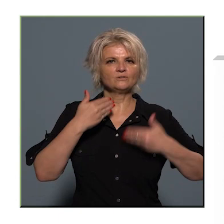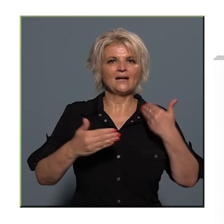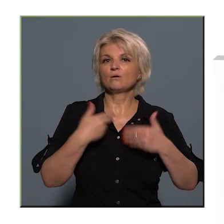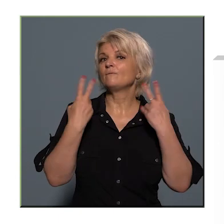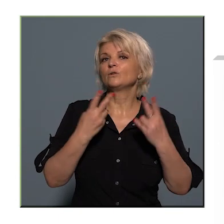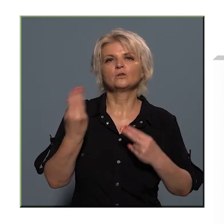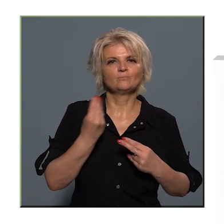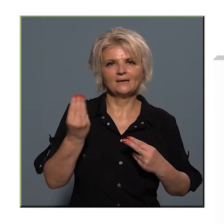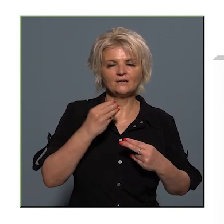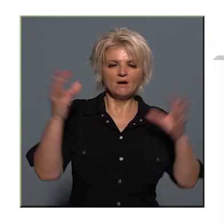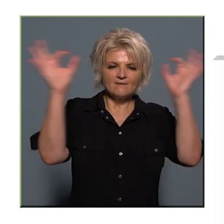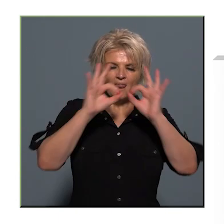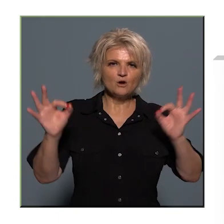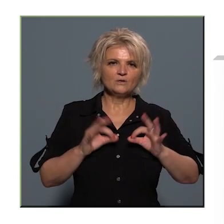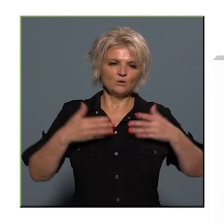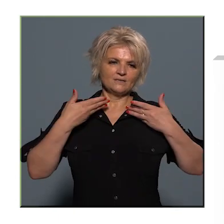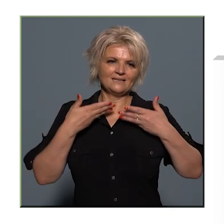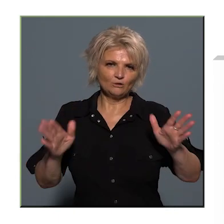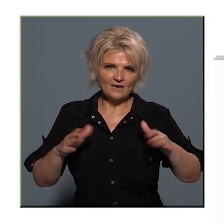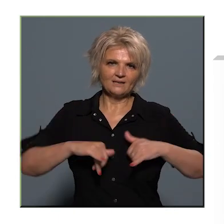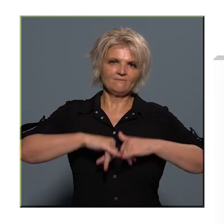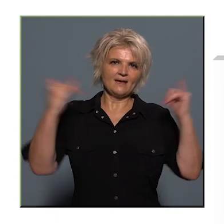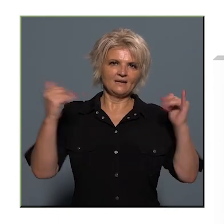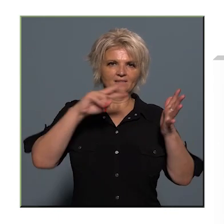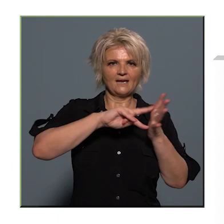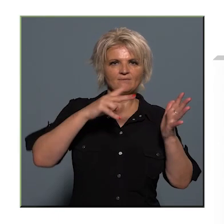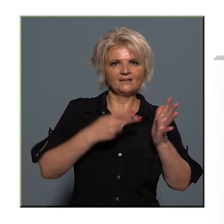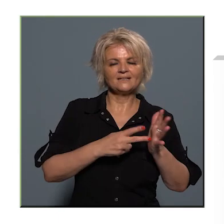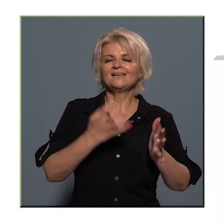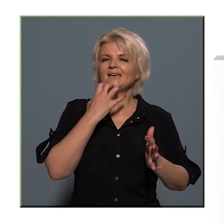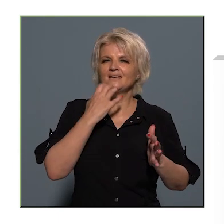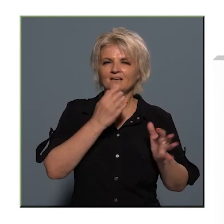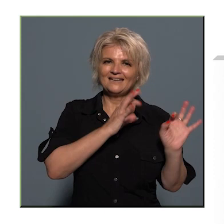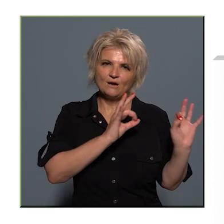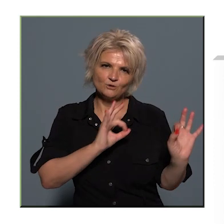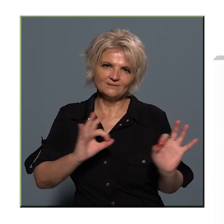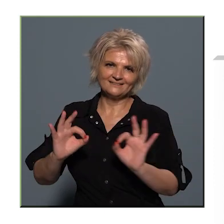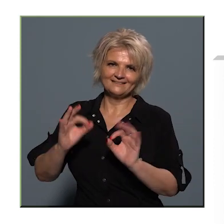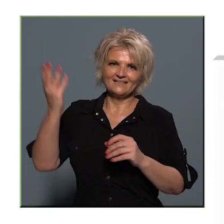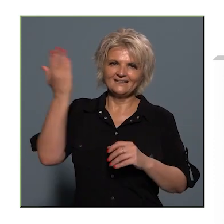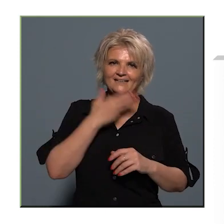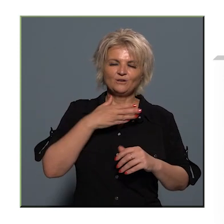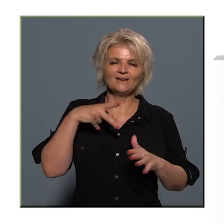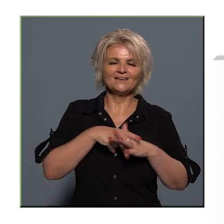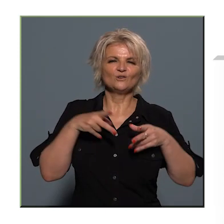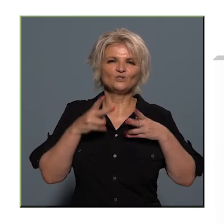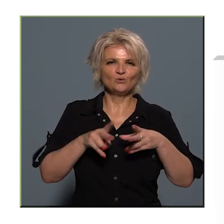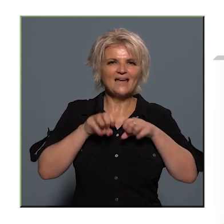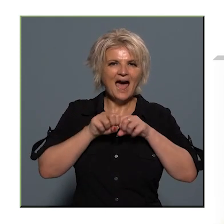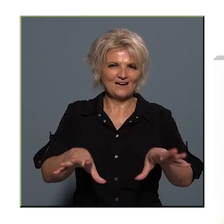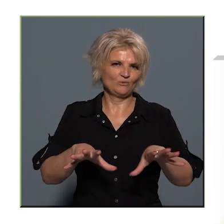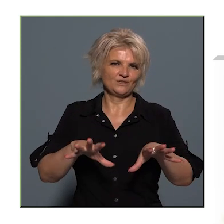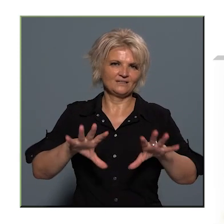a vállalkozók nyitottságához, fejlesztési terveikhez, igényeikhez igazodhasson a hidrogén közúthálózat